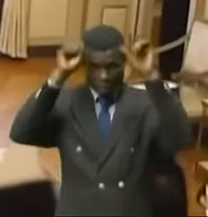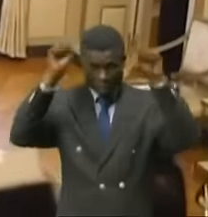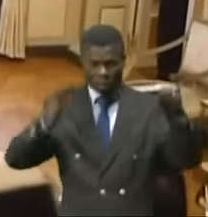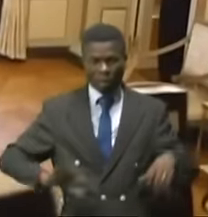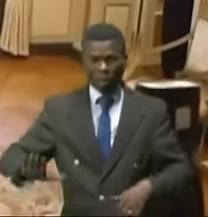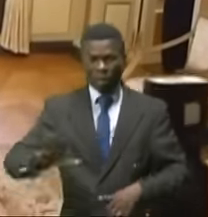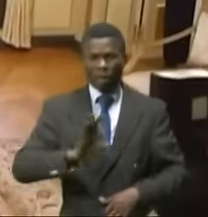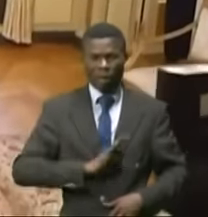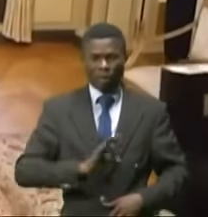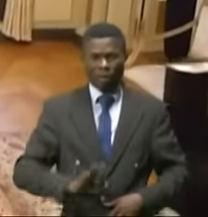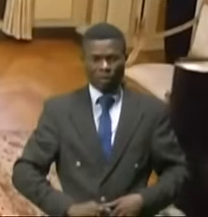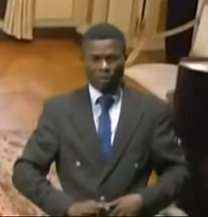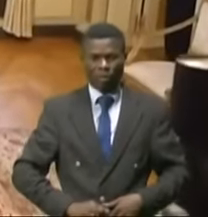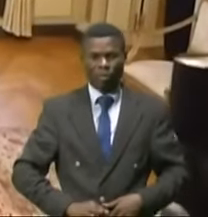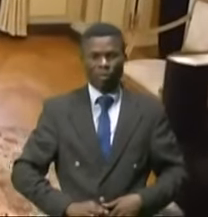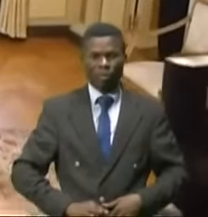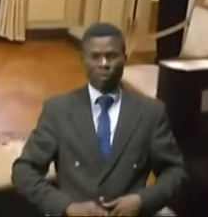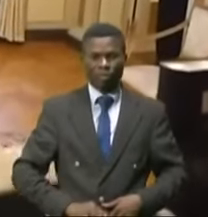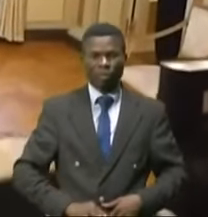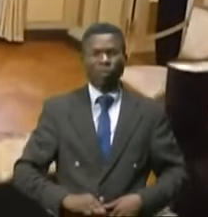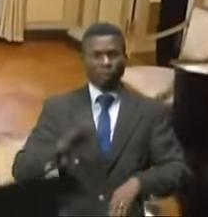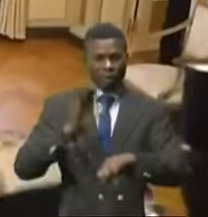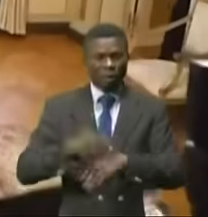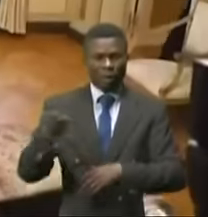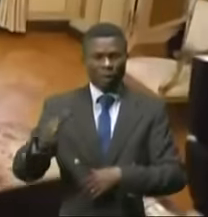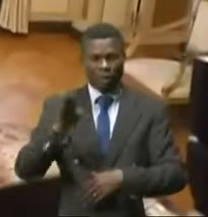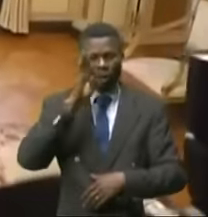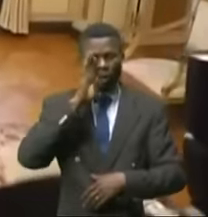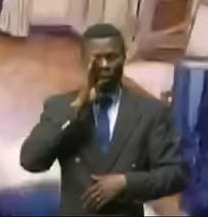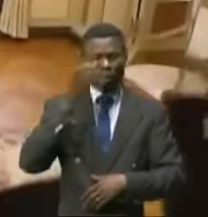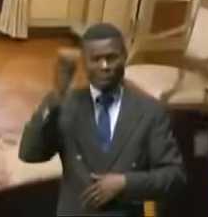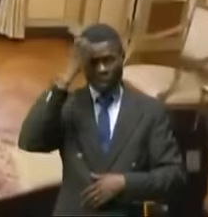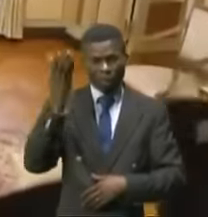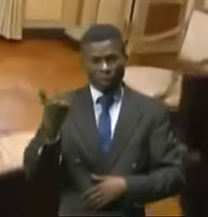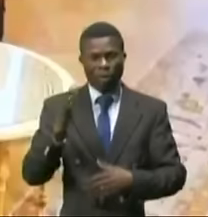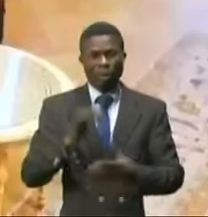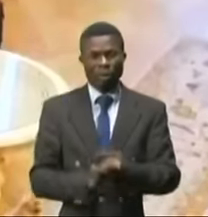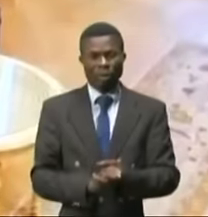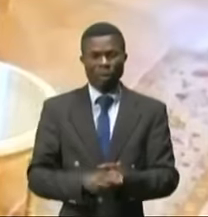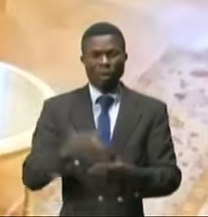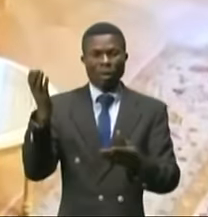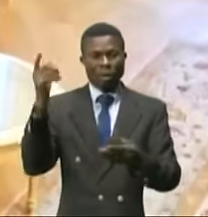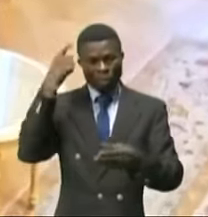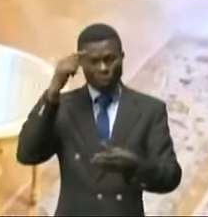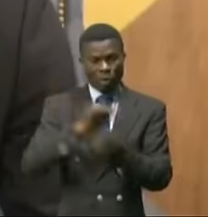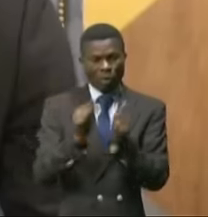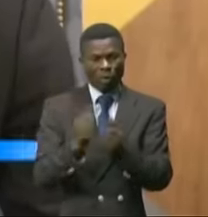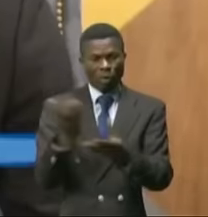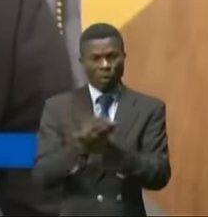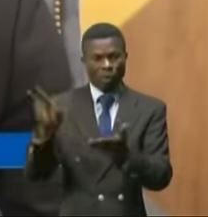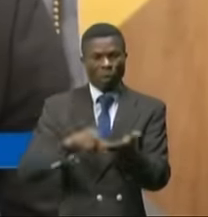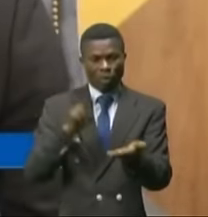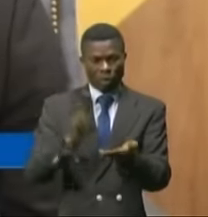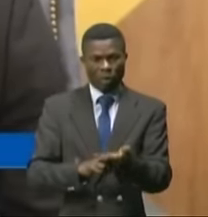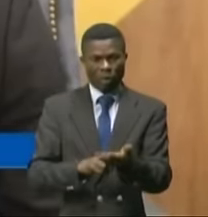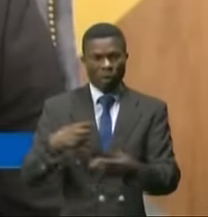Tshilombo, président de la République, qui s'est trouvé également au même moment en Europe. S'agissant du protocole d'accord, nous avons